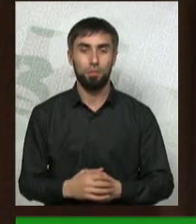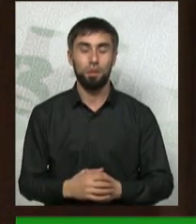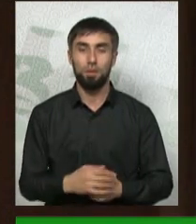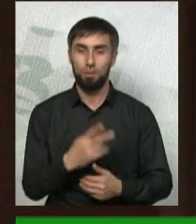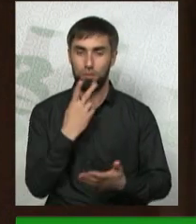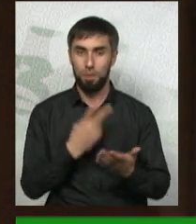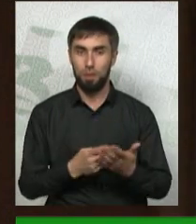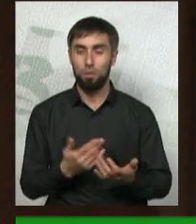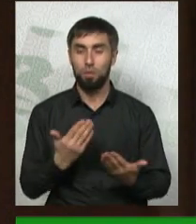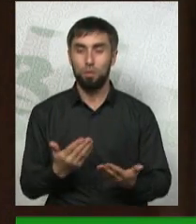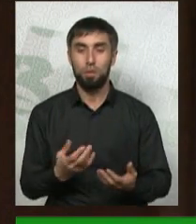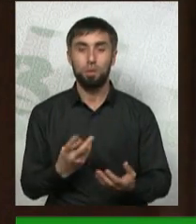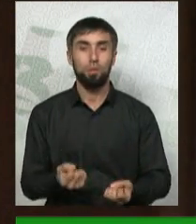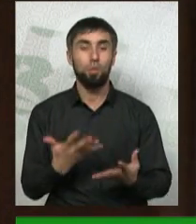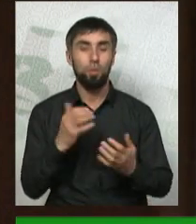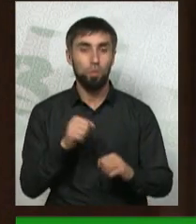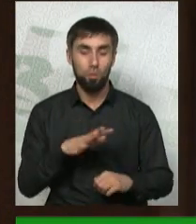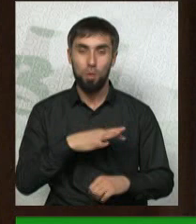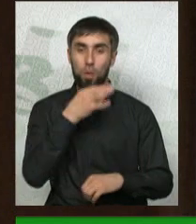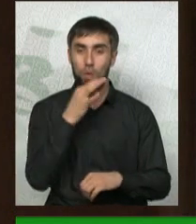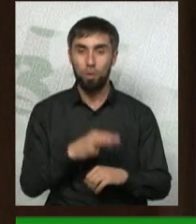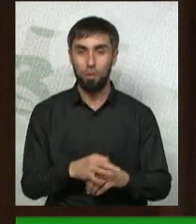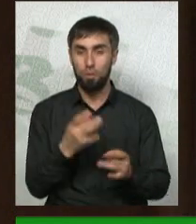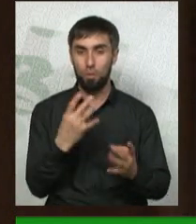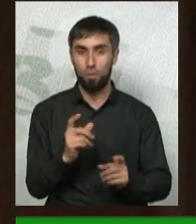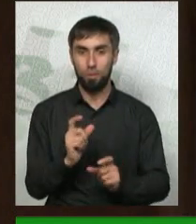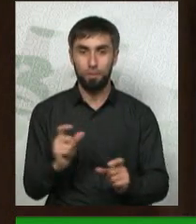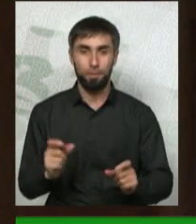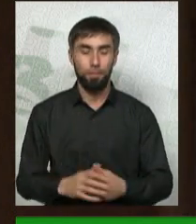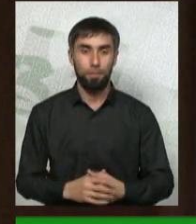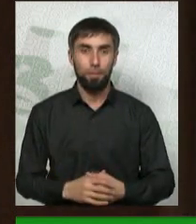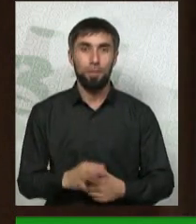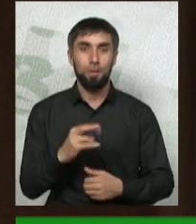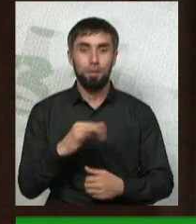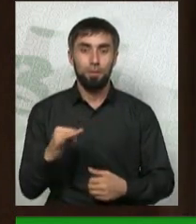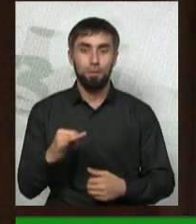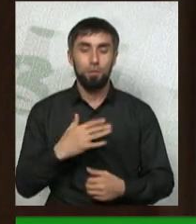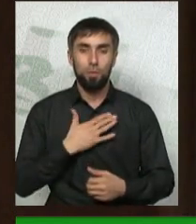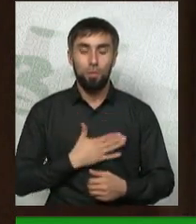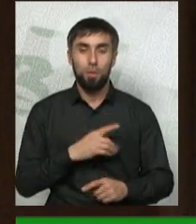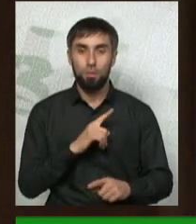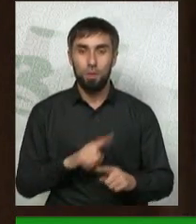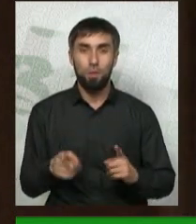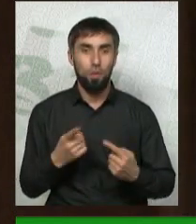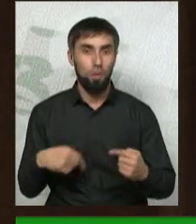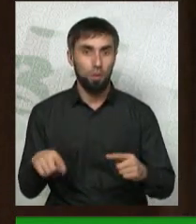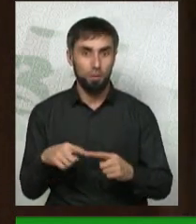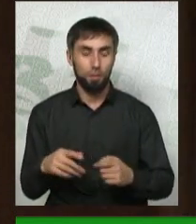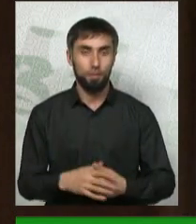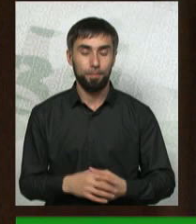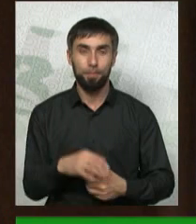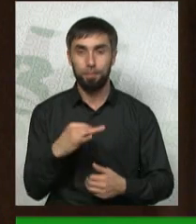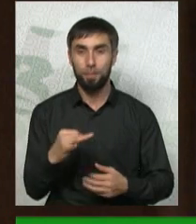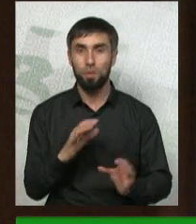показала сегодня, насколько могут быть ответственными обычные граждане. Они довольно быстро организовались